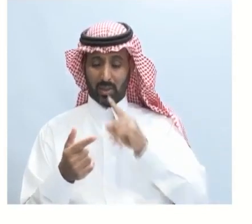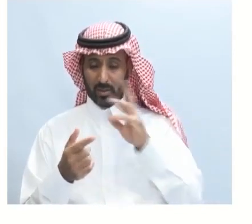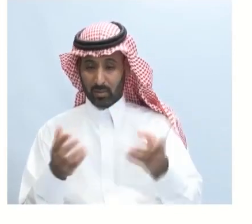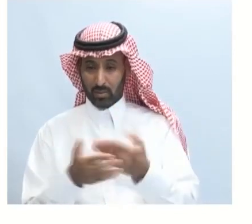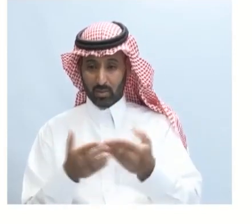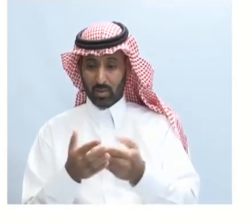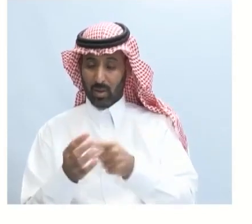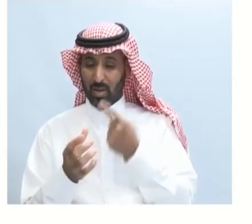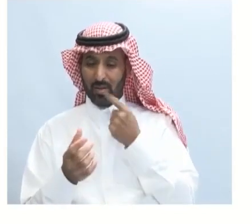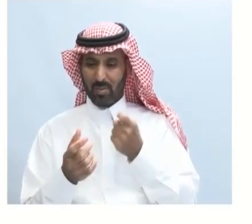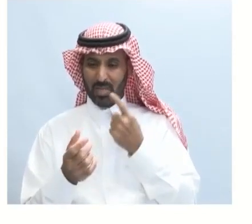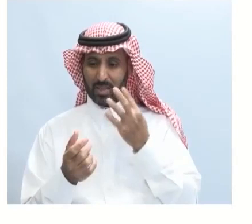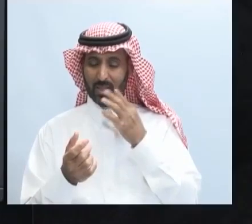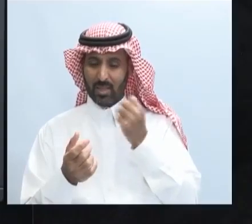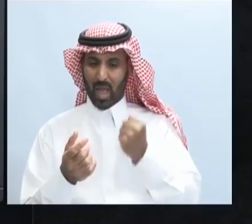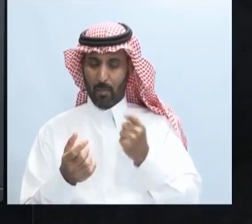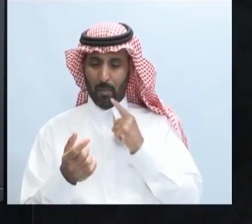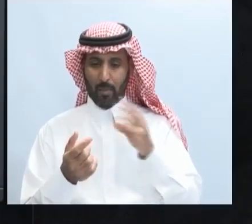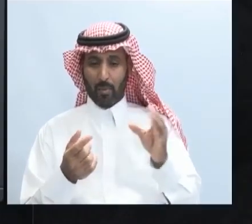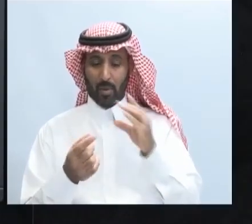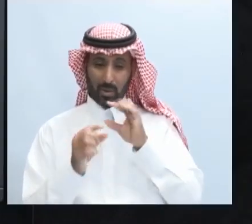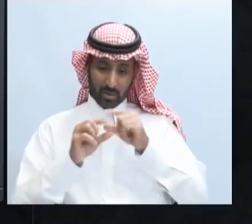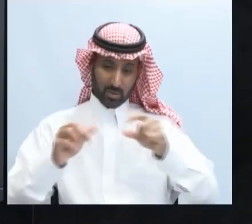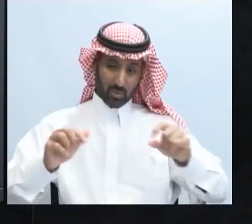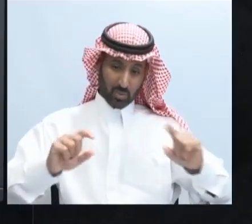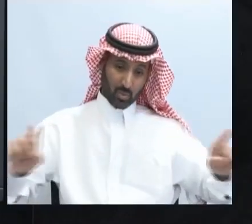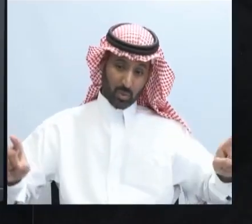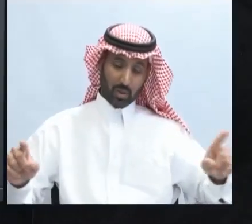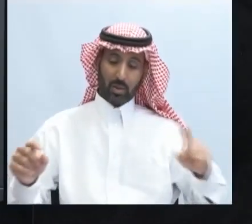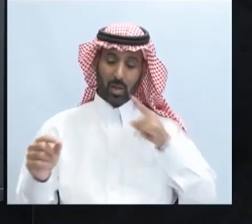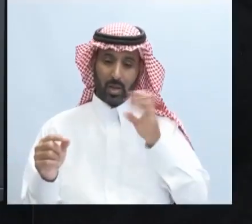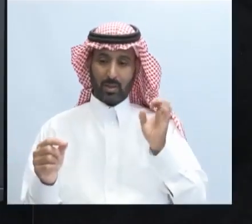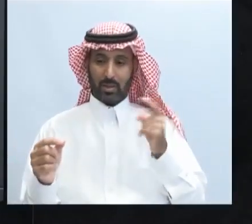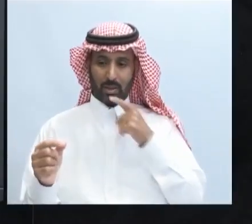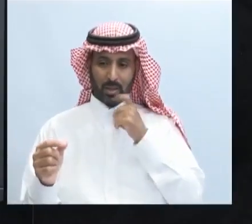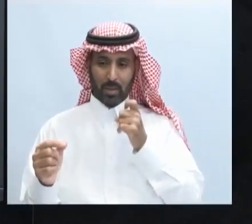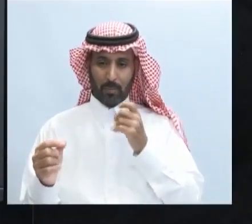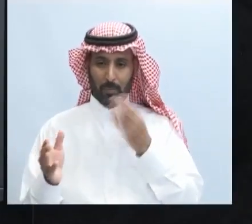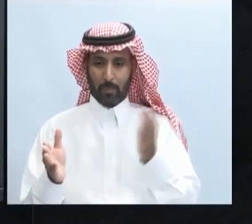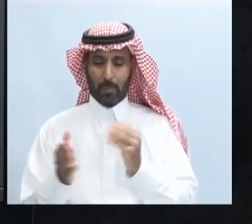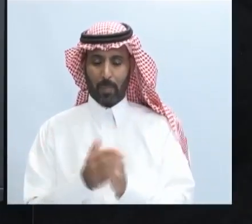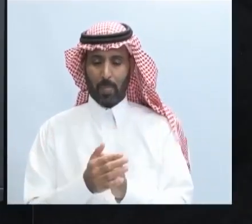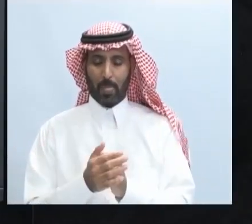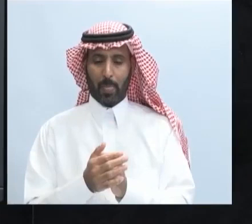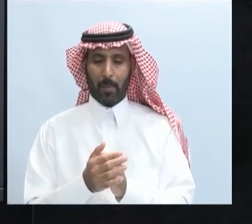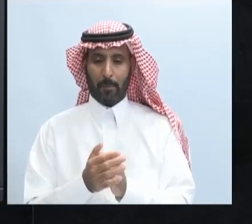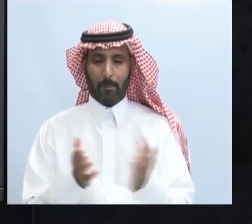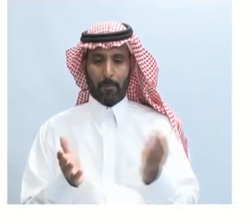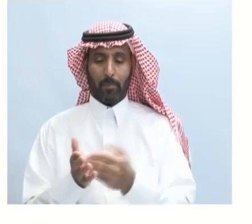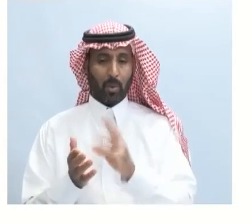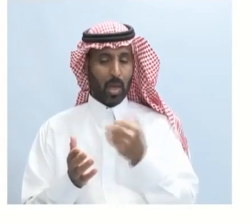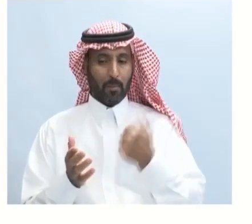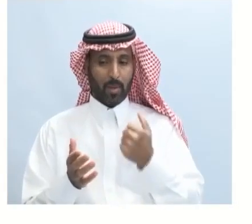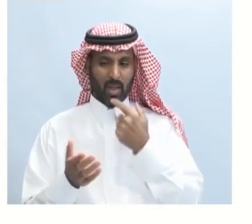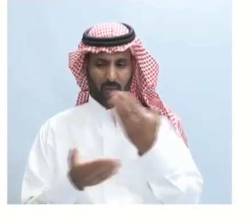بالنسبه اذا كانت بسييطه ستكون صعبه انما اذا كانت السلاسل طويله ستكون بالنسبه لها جيده وقويه ما